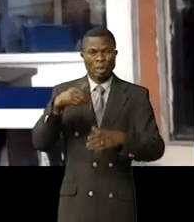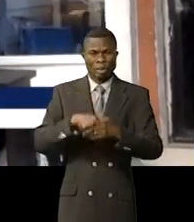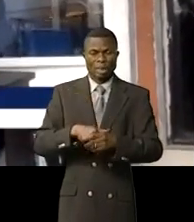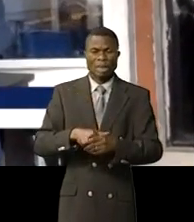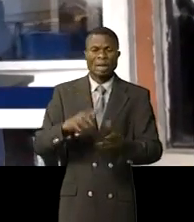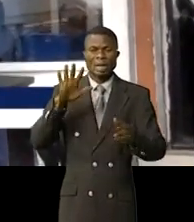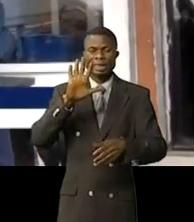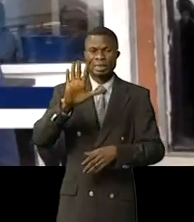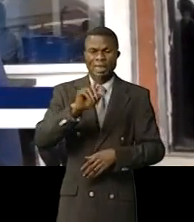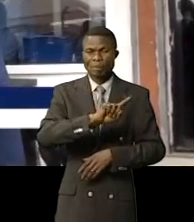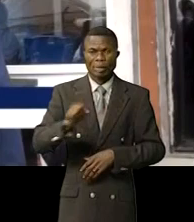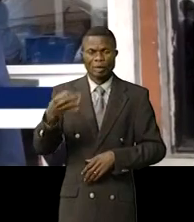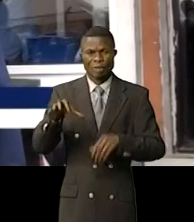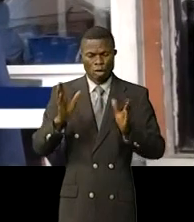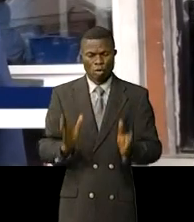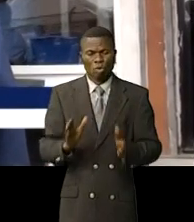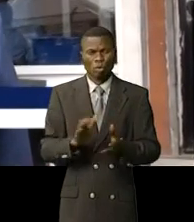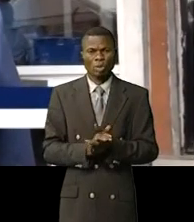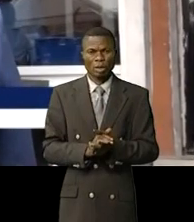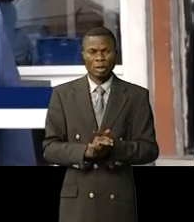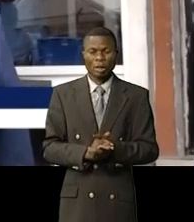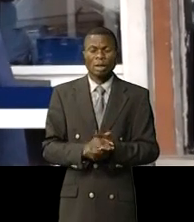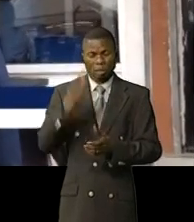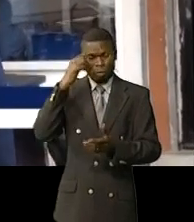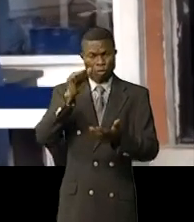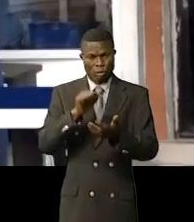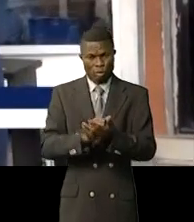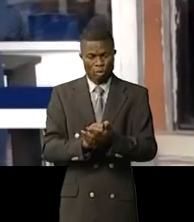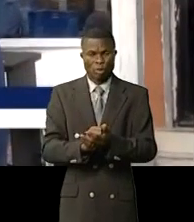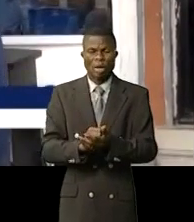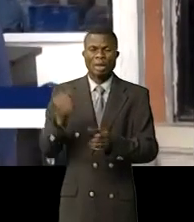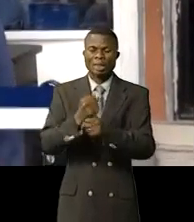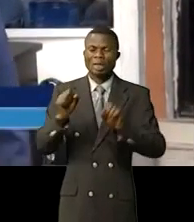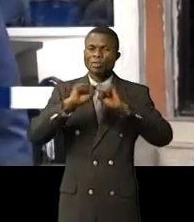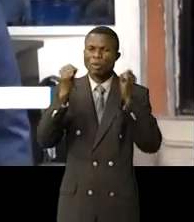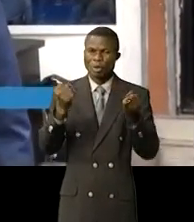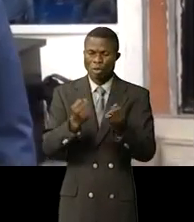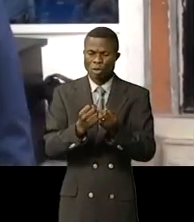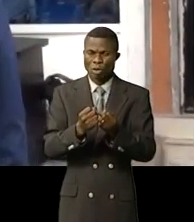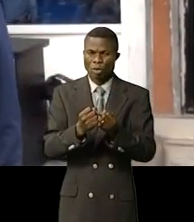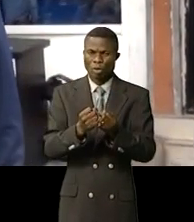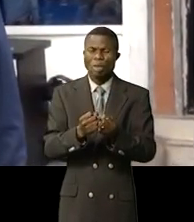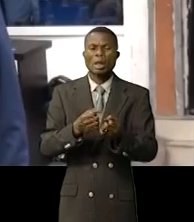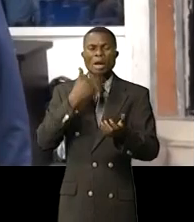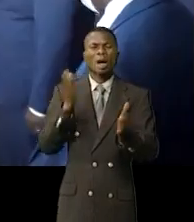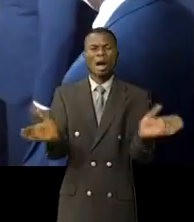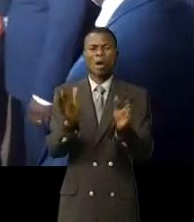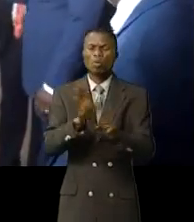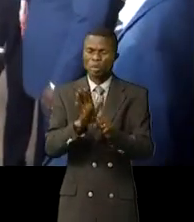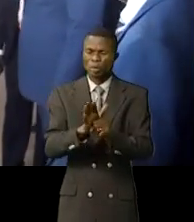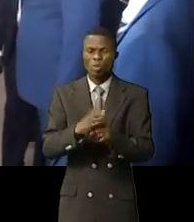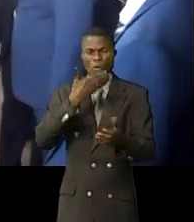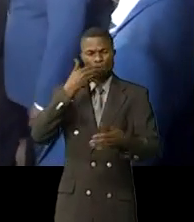même. Je pense que cette œuvre sociale est fortement à encourager.